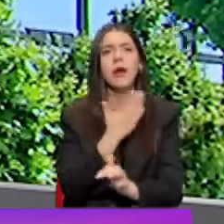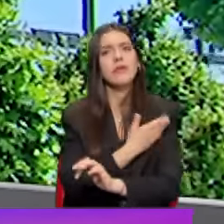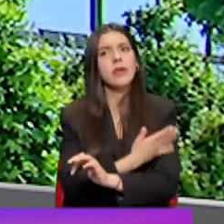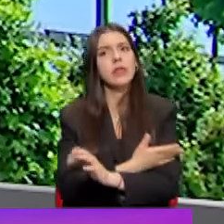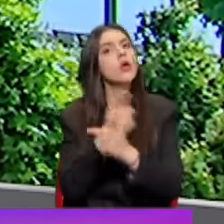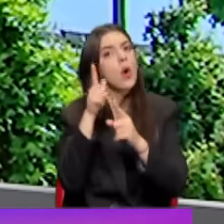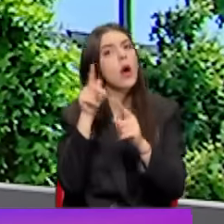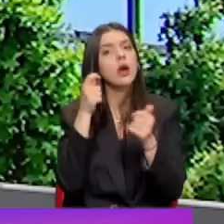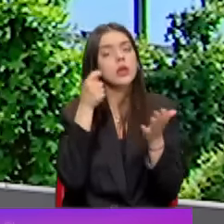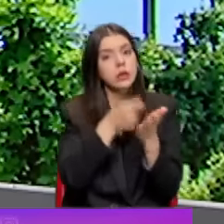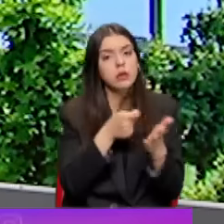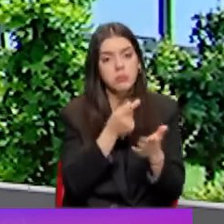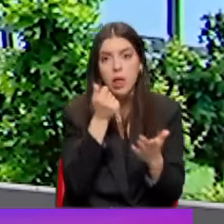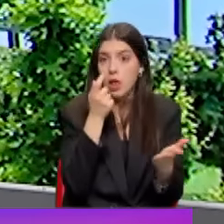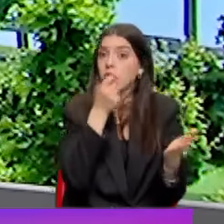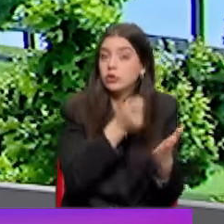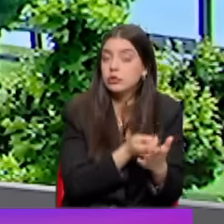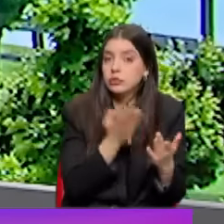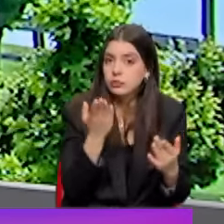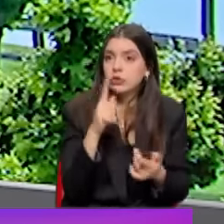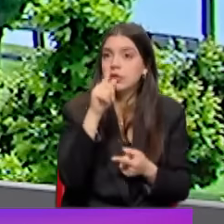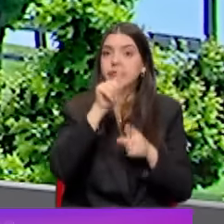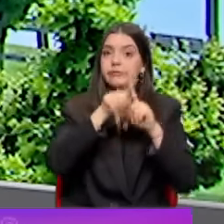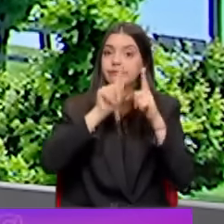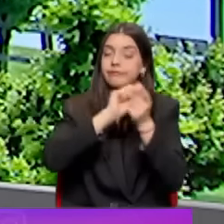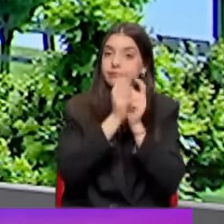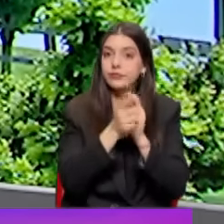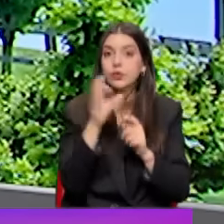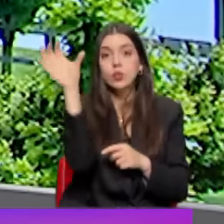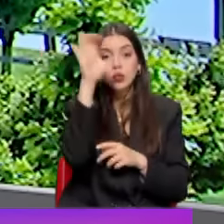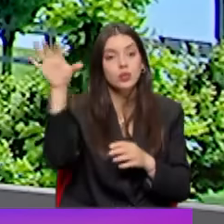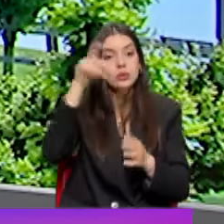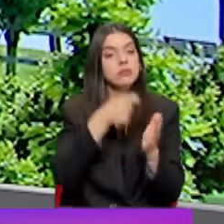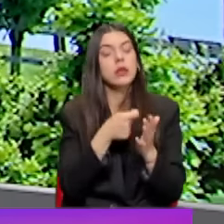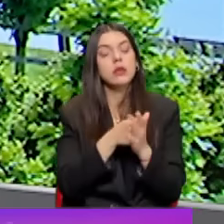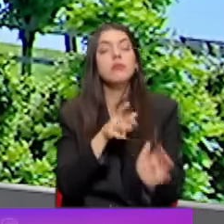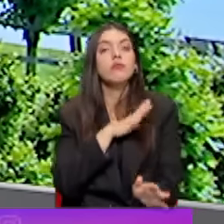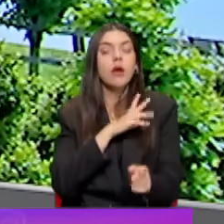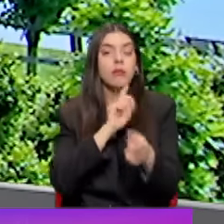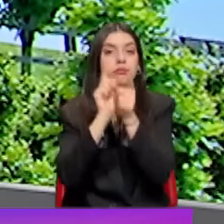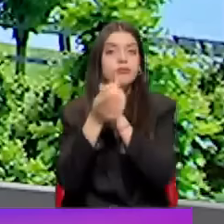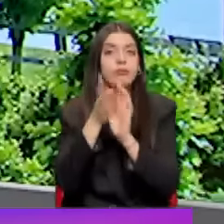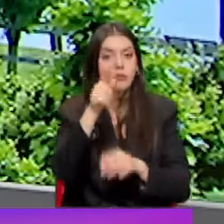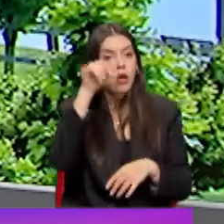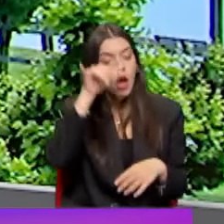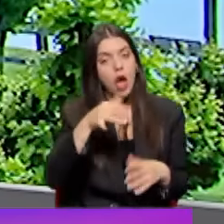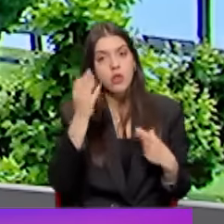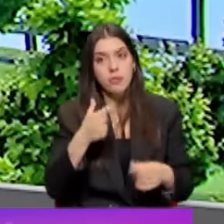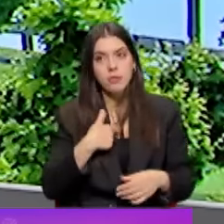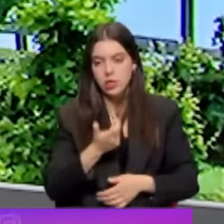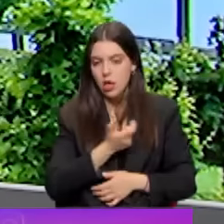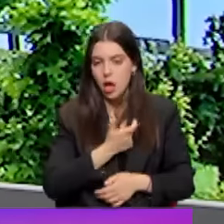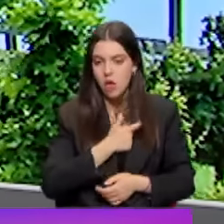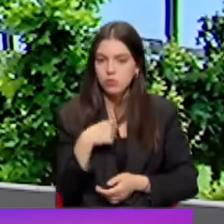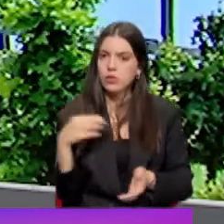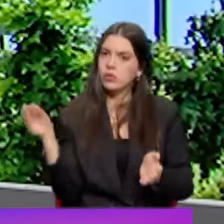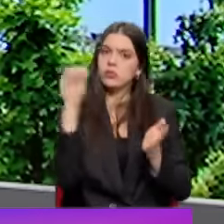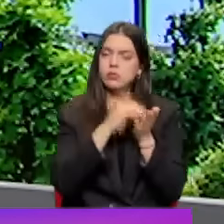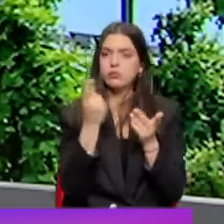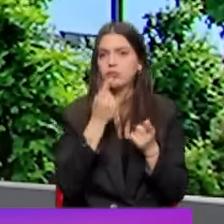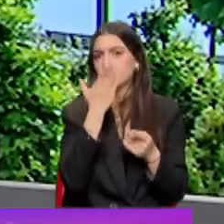yatırım yapmış Onun gibi pek çok böyle yatırımcı var turizm yatırımcısı haliyle yasal olarak benim Bunu koymam da bir sakınca yok